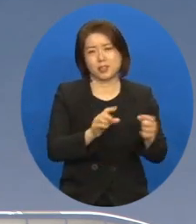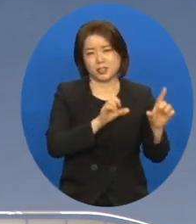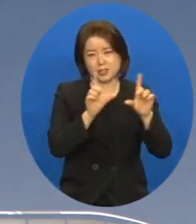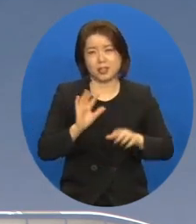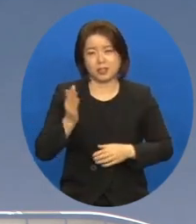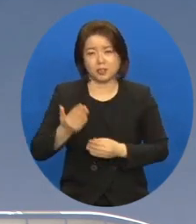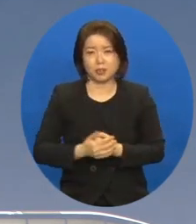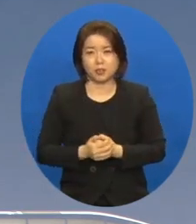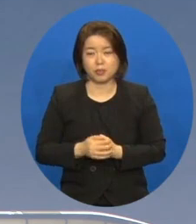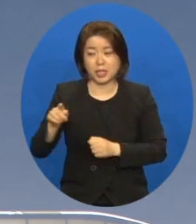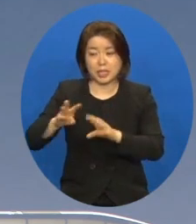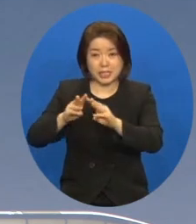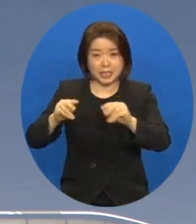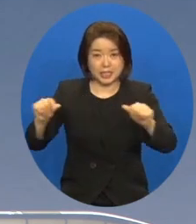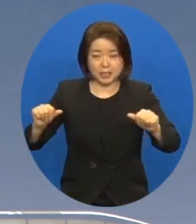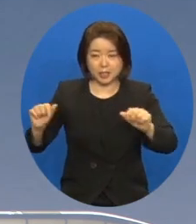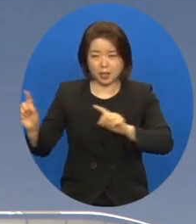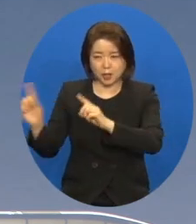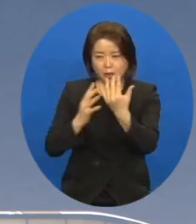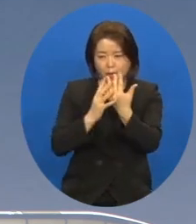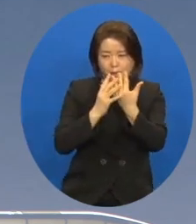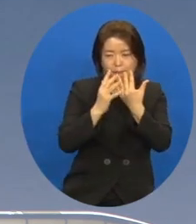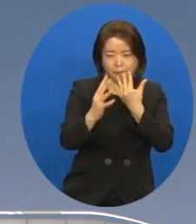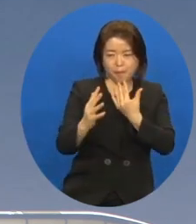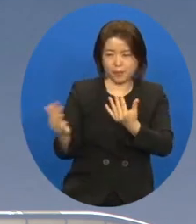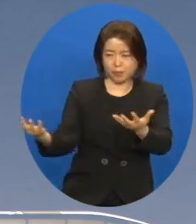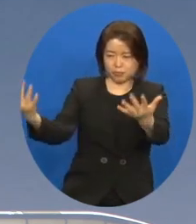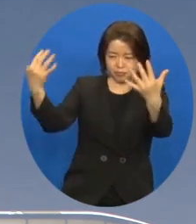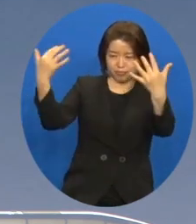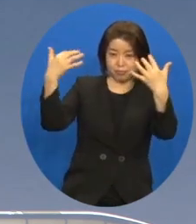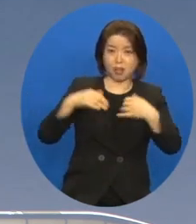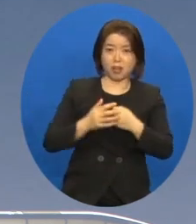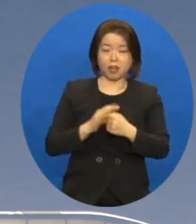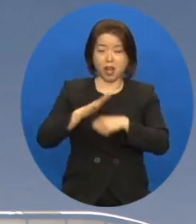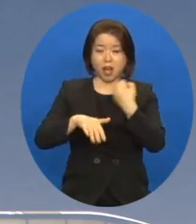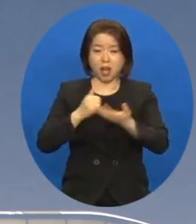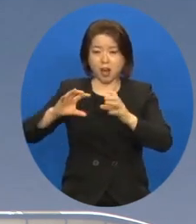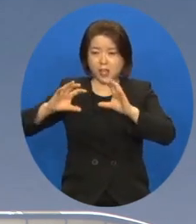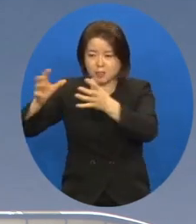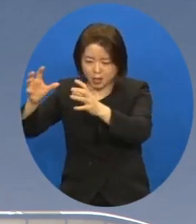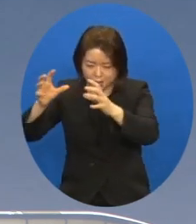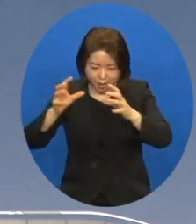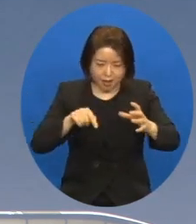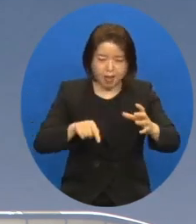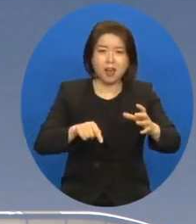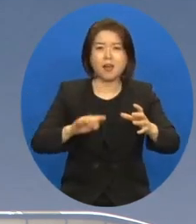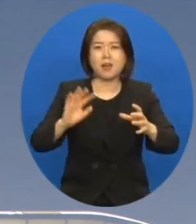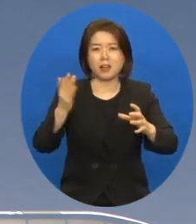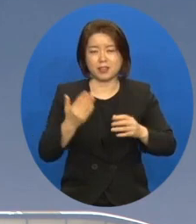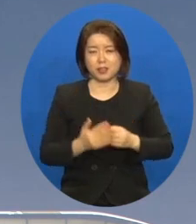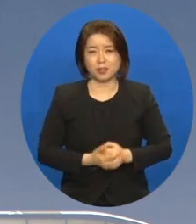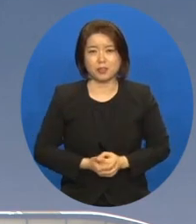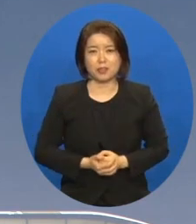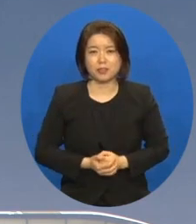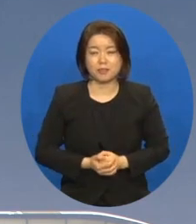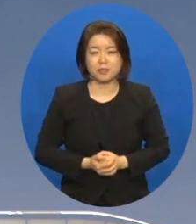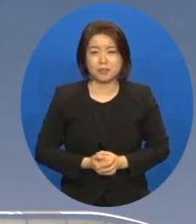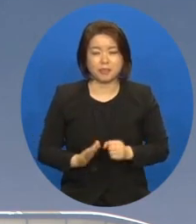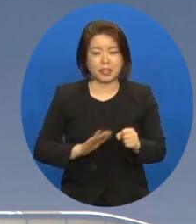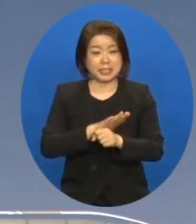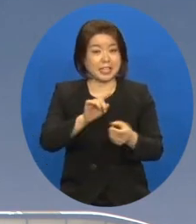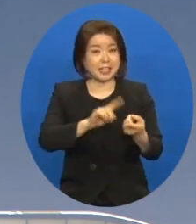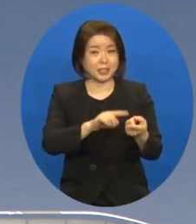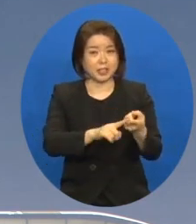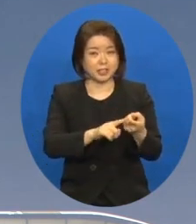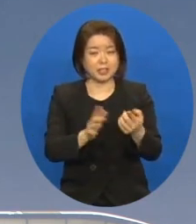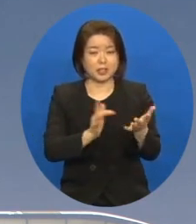이 땅에 그렇게 부흥이 오는 겁니다. 하나님의 나라가 이렇게 임하게 되는 거예요. 사랑 그